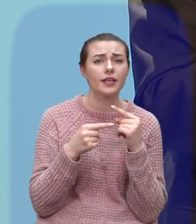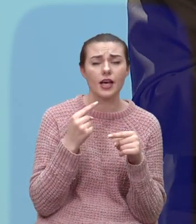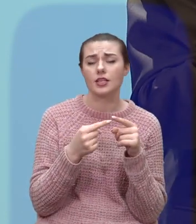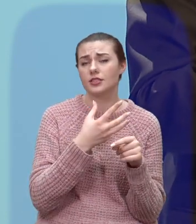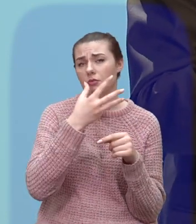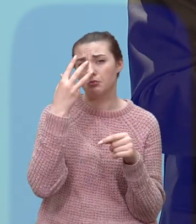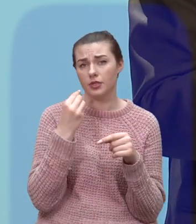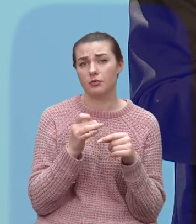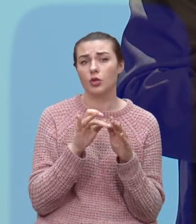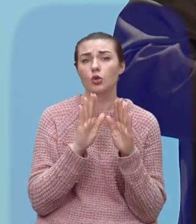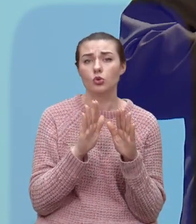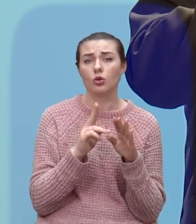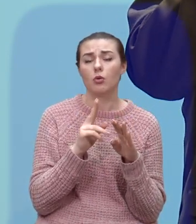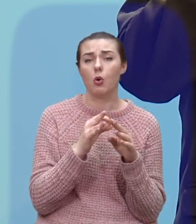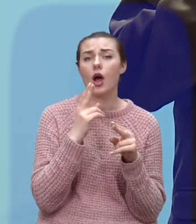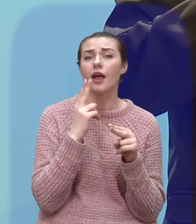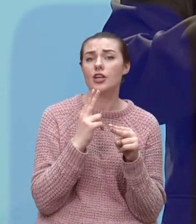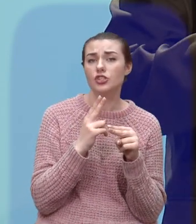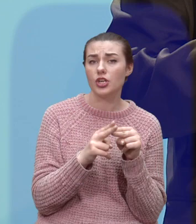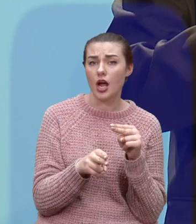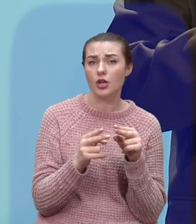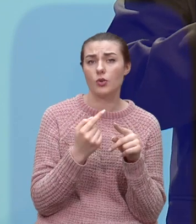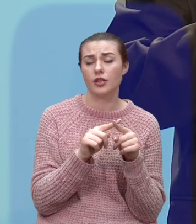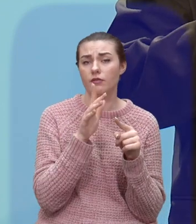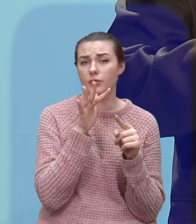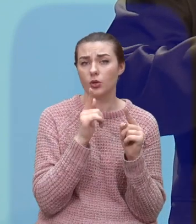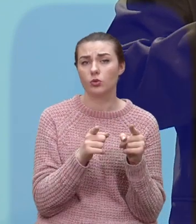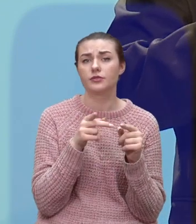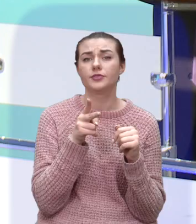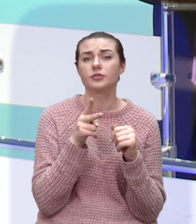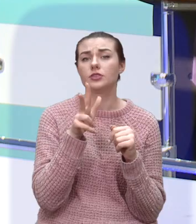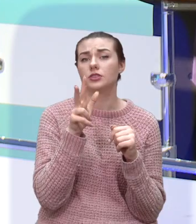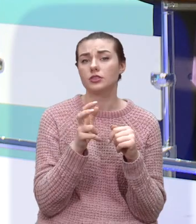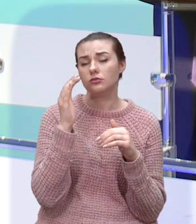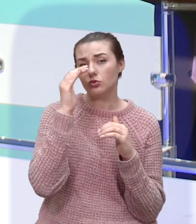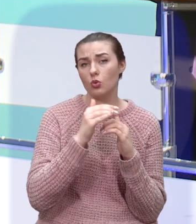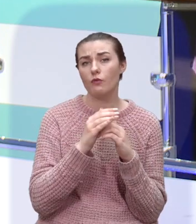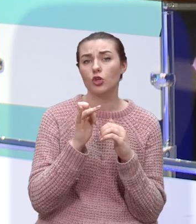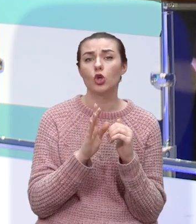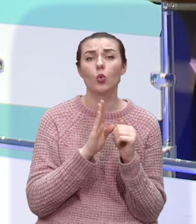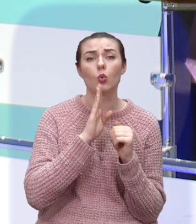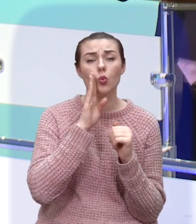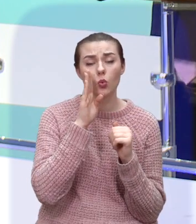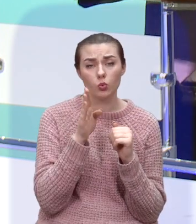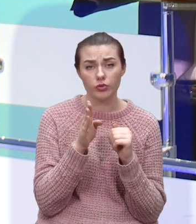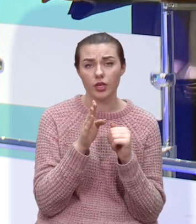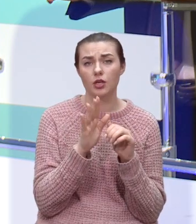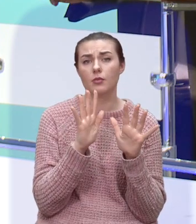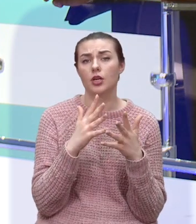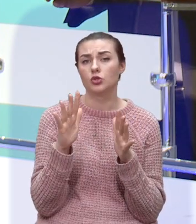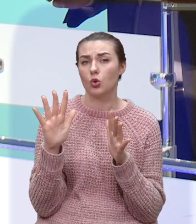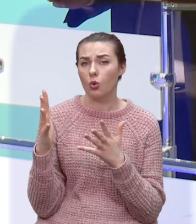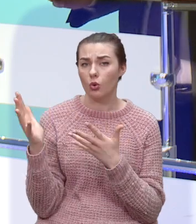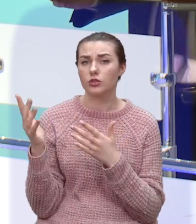века на века и только по окончанию этого периода в 2300 вечеров и утра